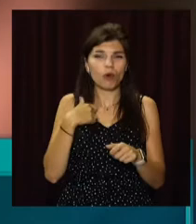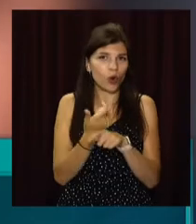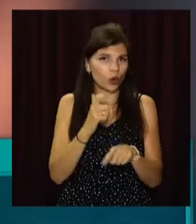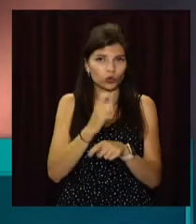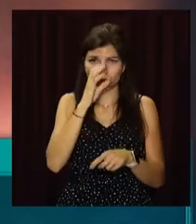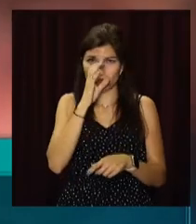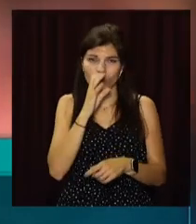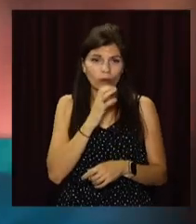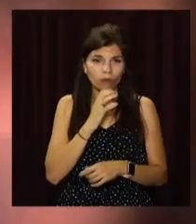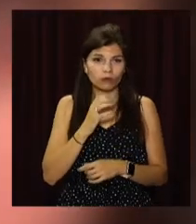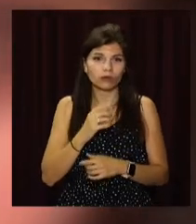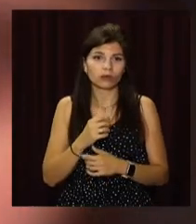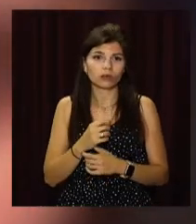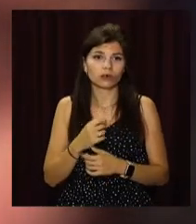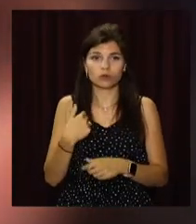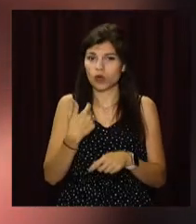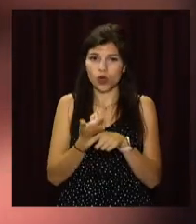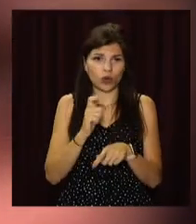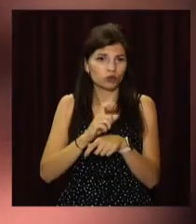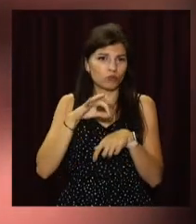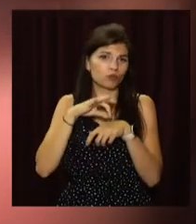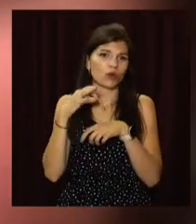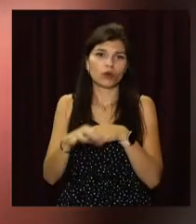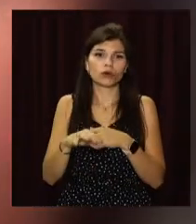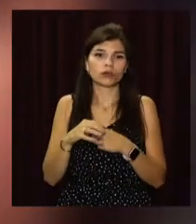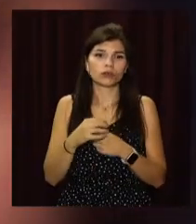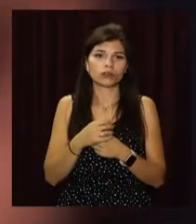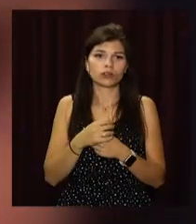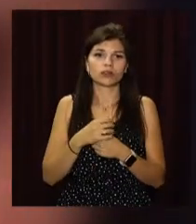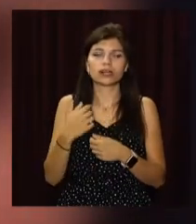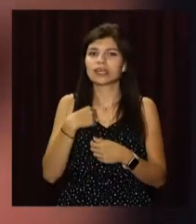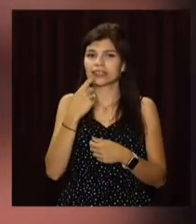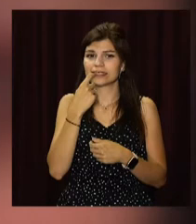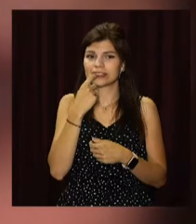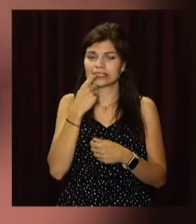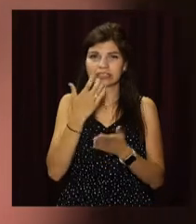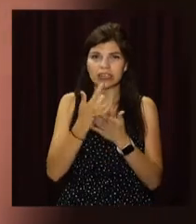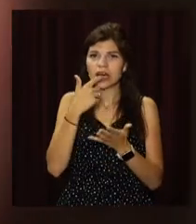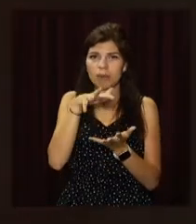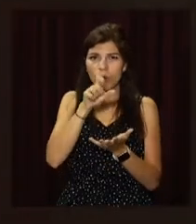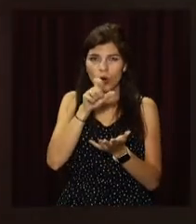плохо, мне очень больно, у меня выбиты зубы.